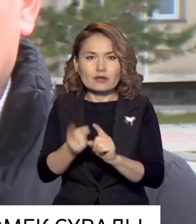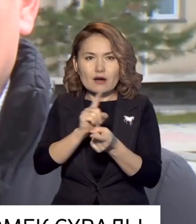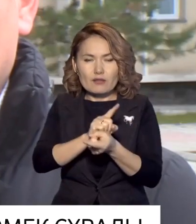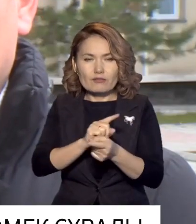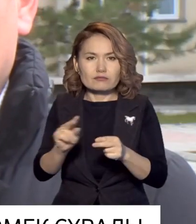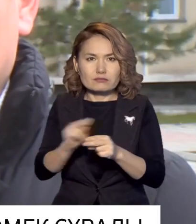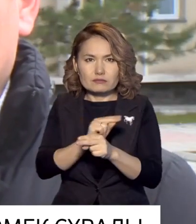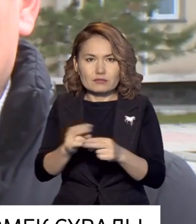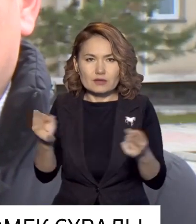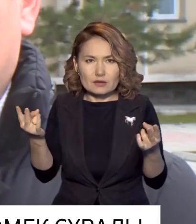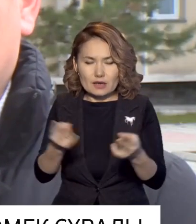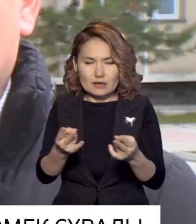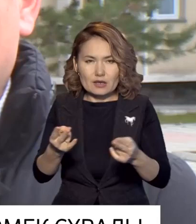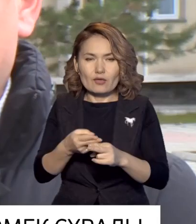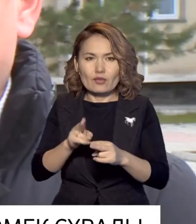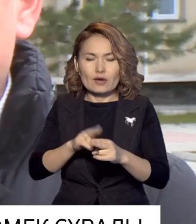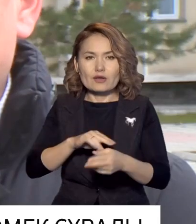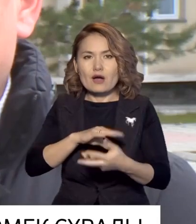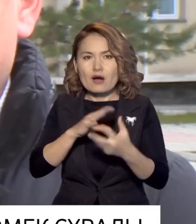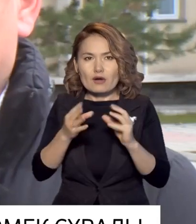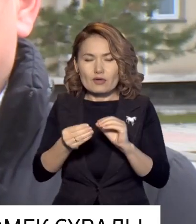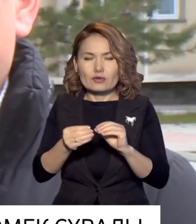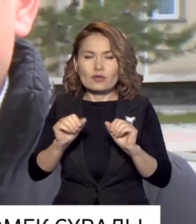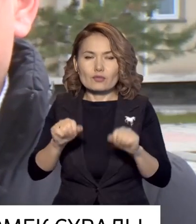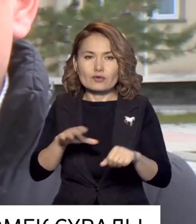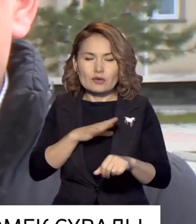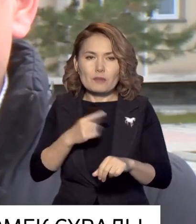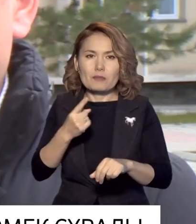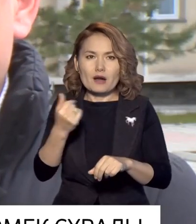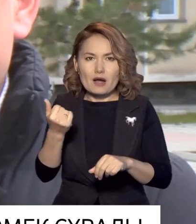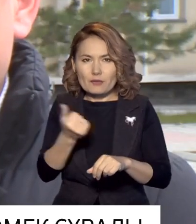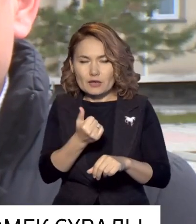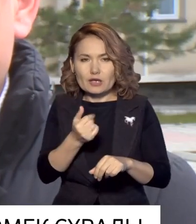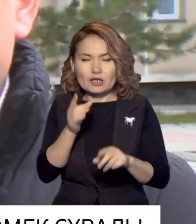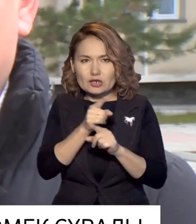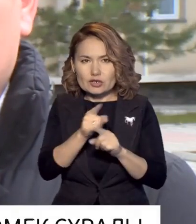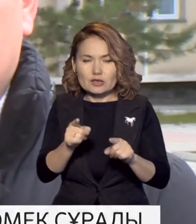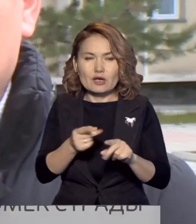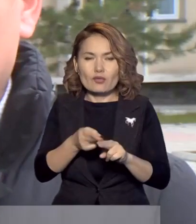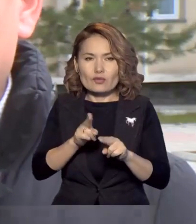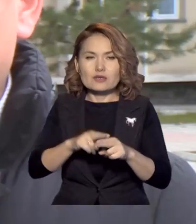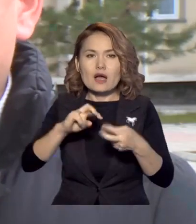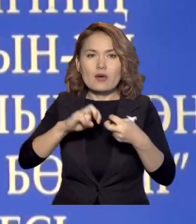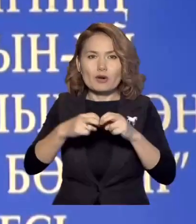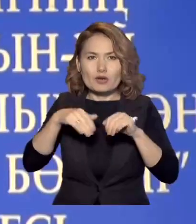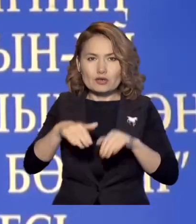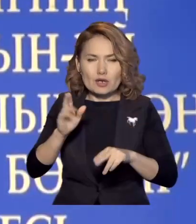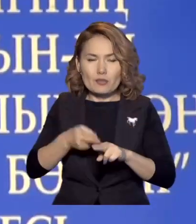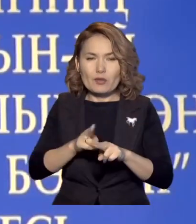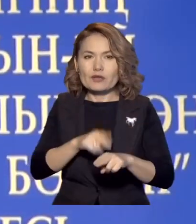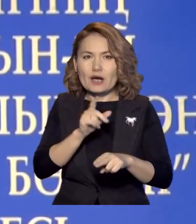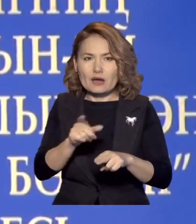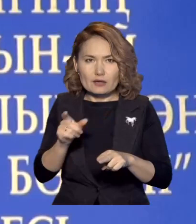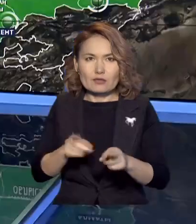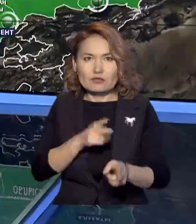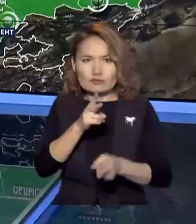өзі стаяқтан болатын болса, бір апталық жұмыс тұрғындардың ұйымдасуына байланысты